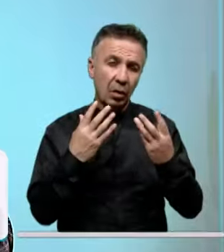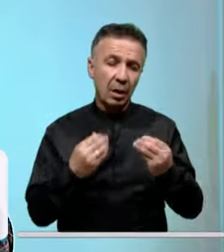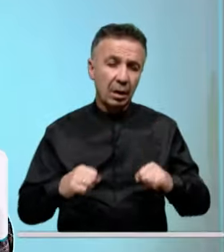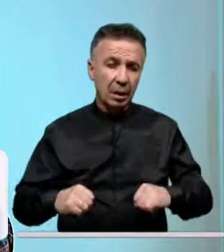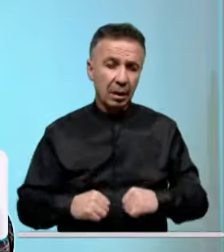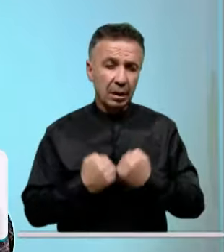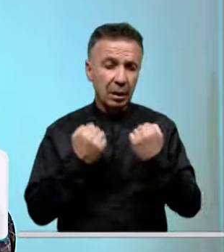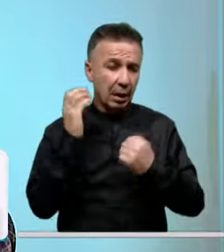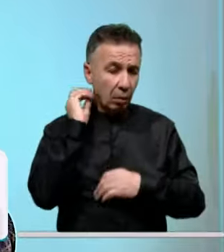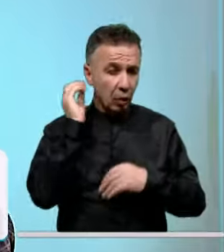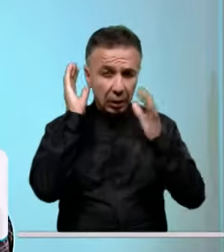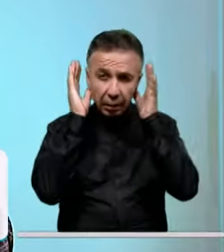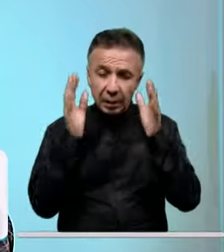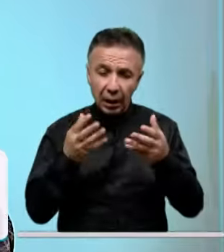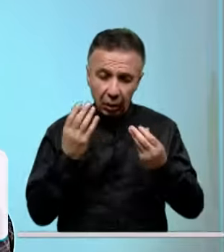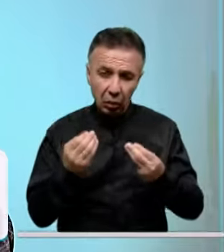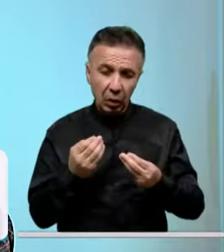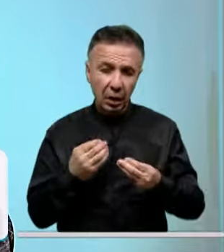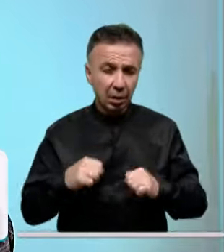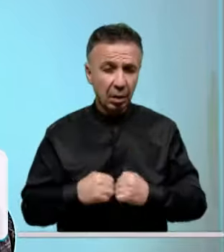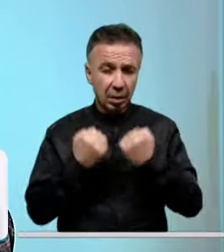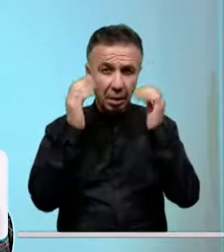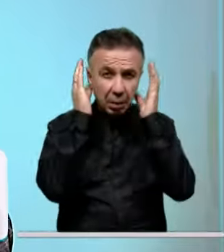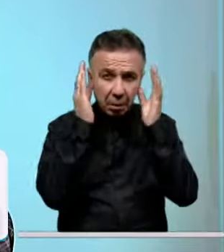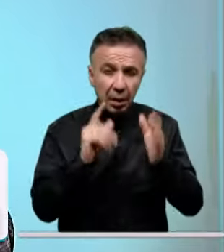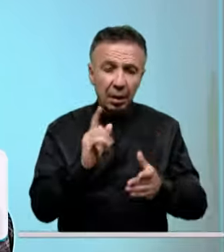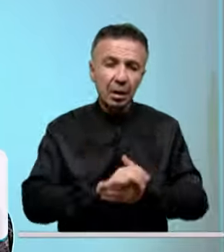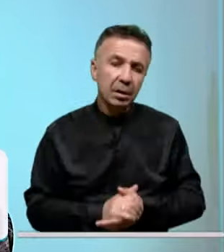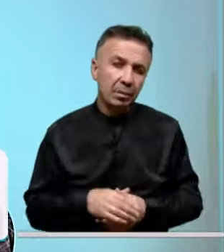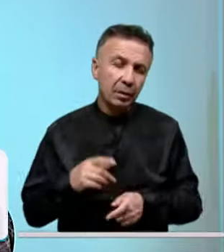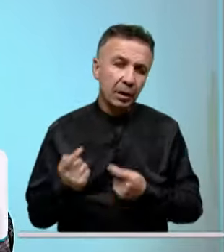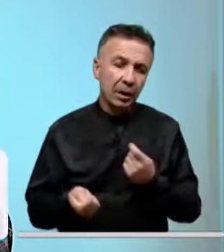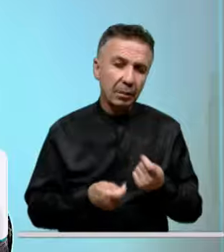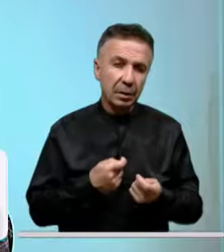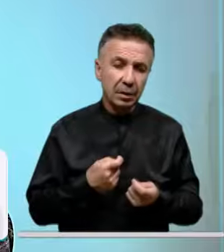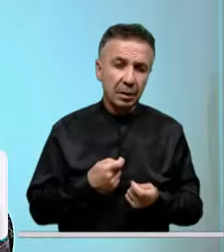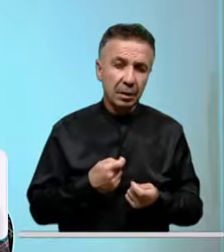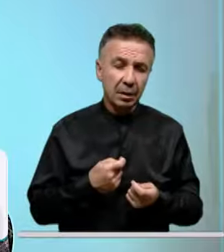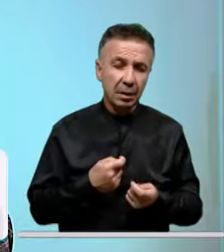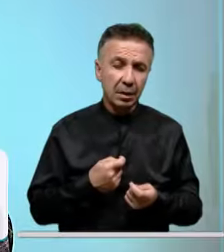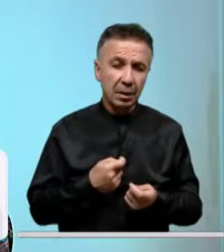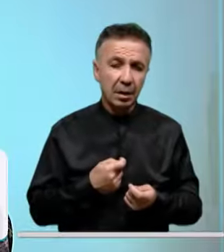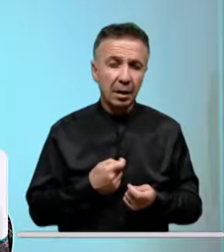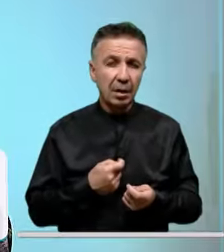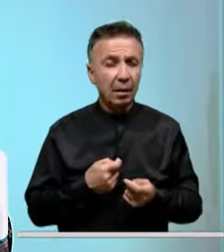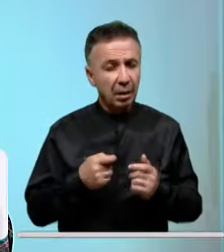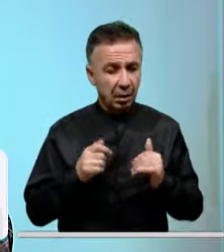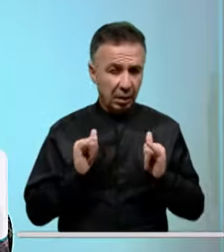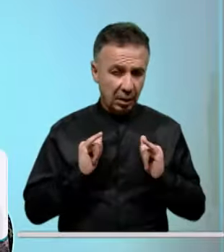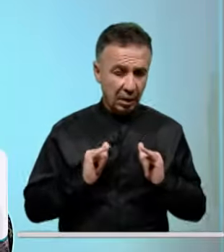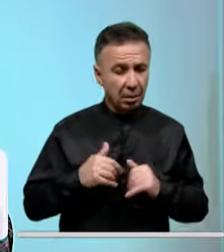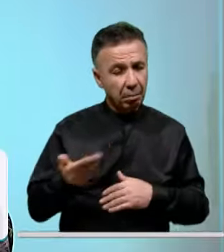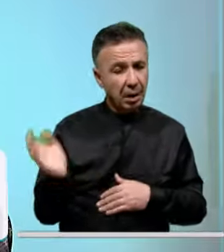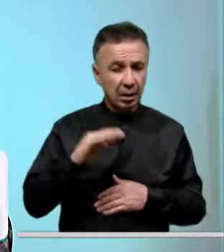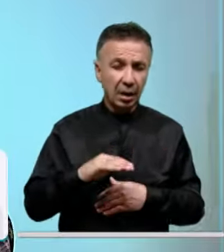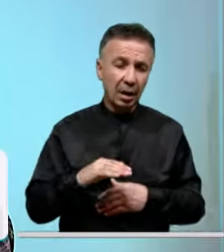borcu olanların kazalarla meşgul olmaları lazım. Çalışması, geçimini temin etmesi ve istirahati dışında kalan zamanlarında